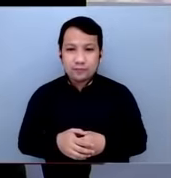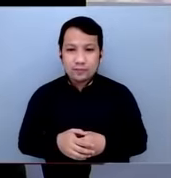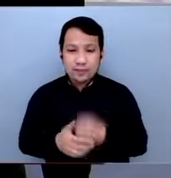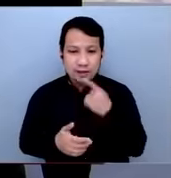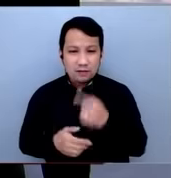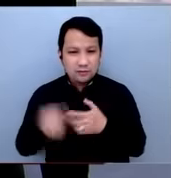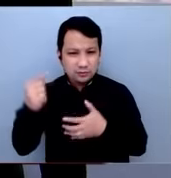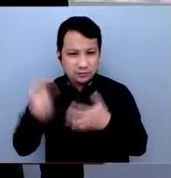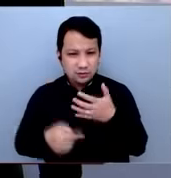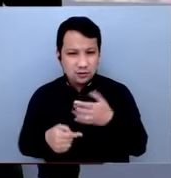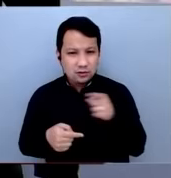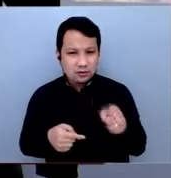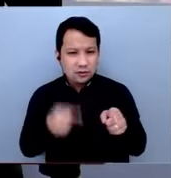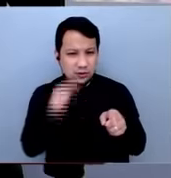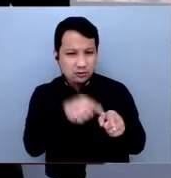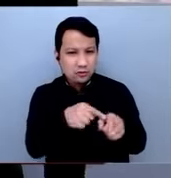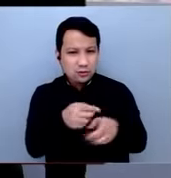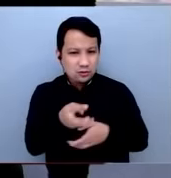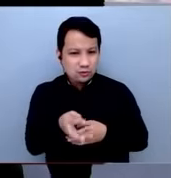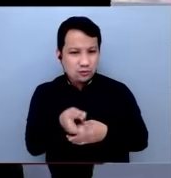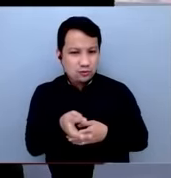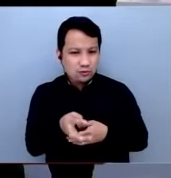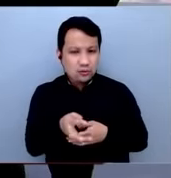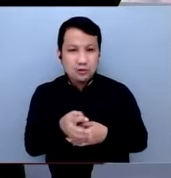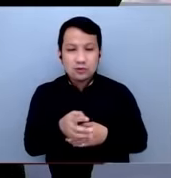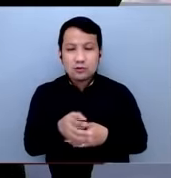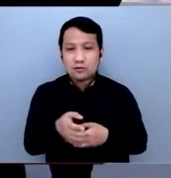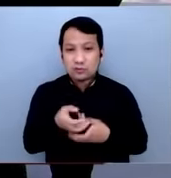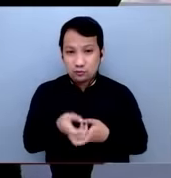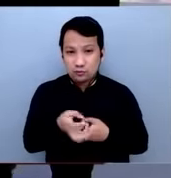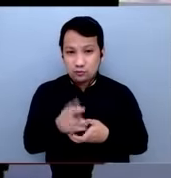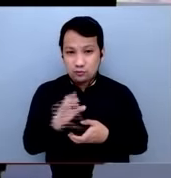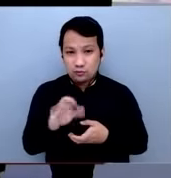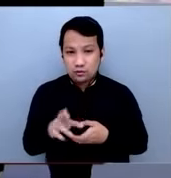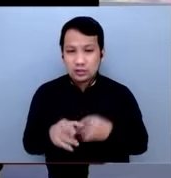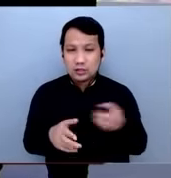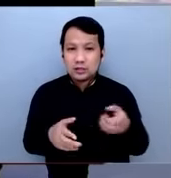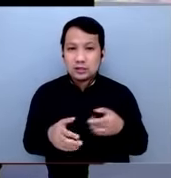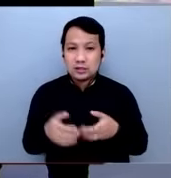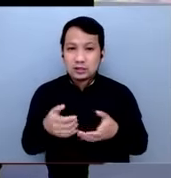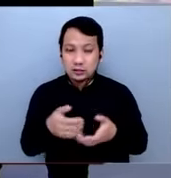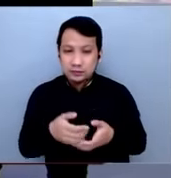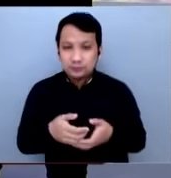detection window ng urine drug test. Ito po, kung sa alcohol,